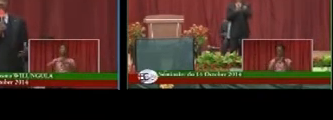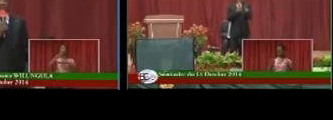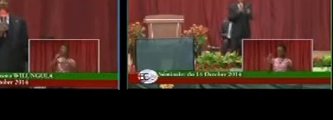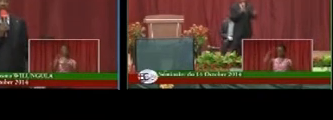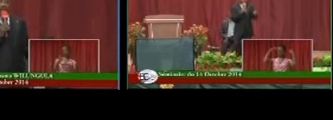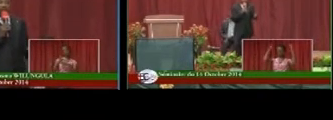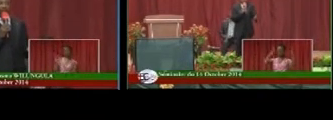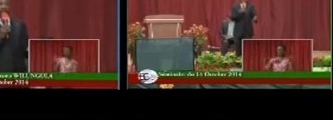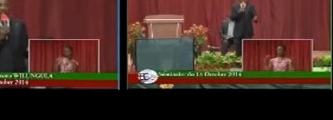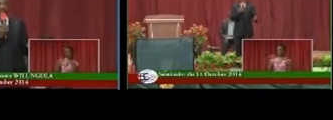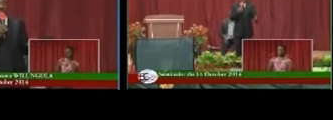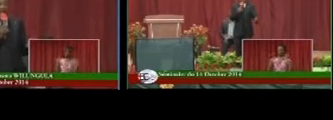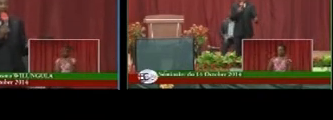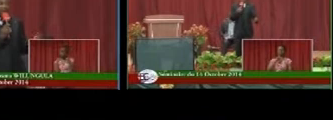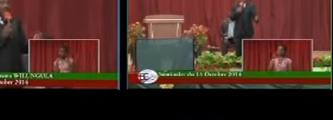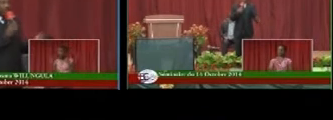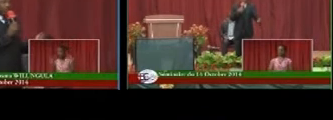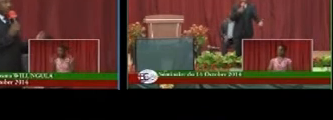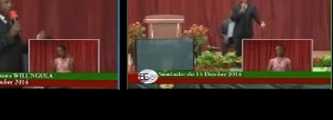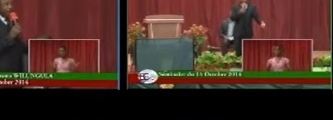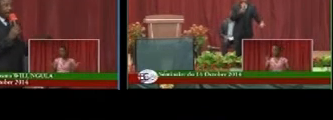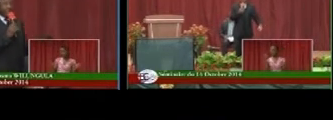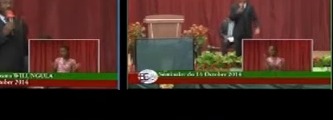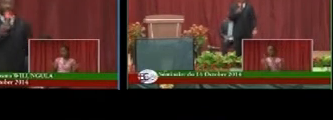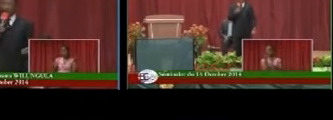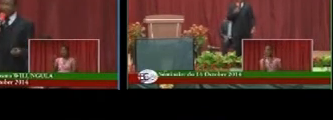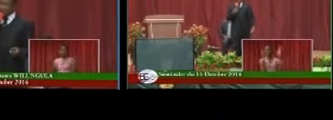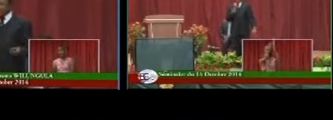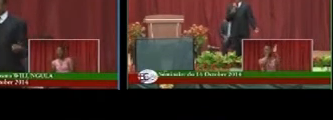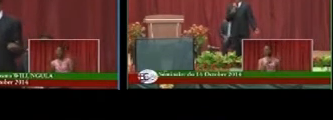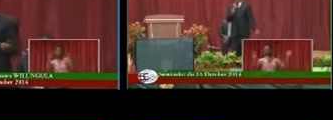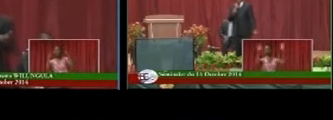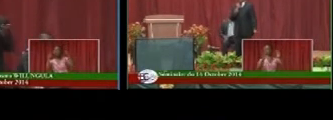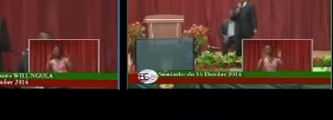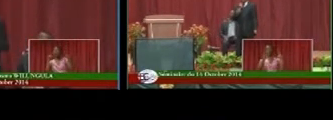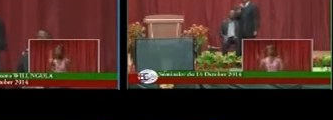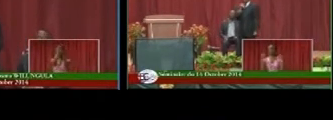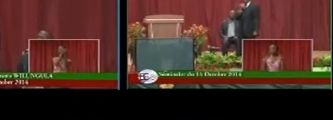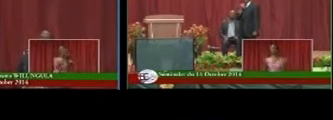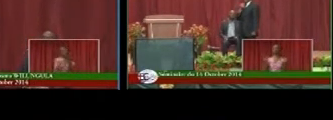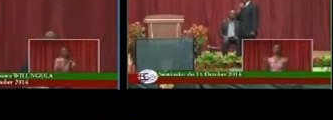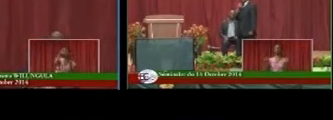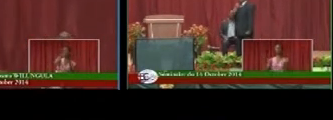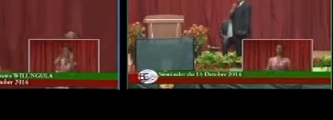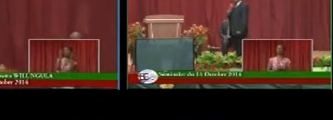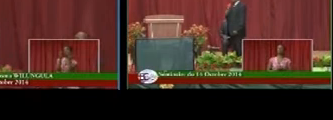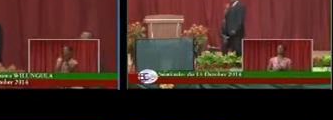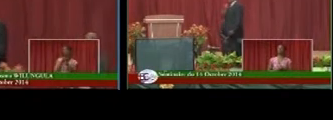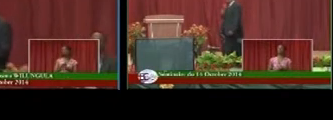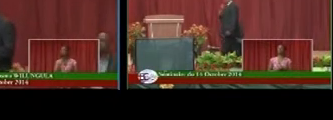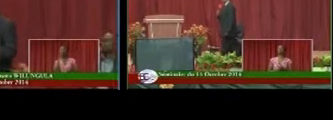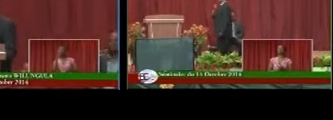Allez, faites de toutes les nations mes disciples, les baptisant au nom du Père, du Fils et du